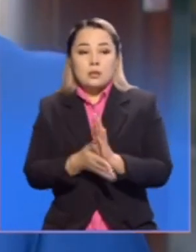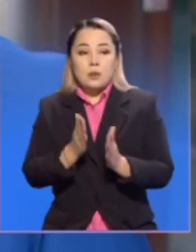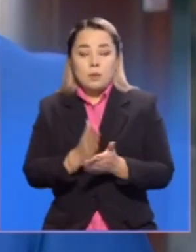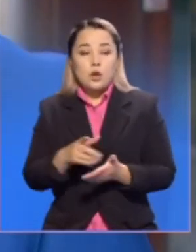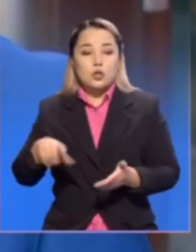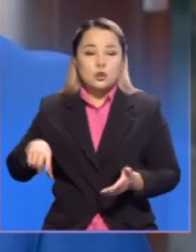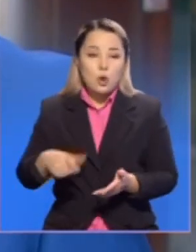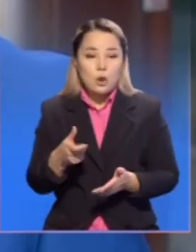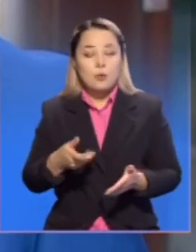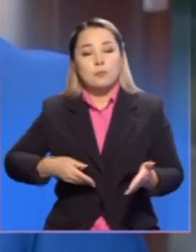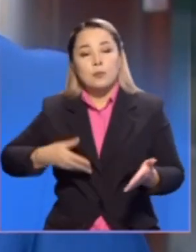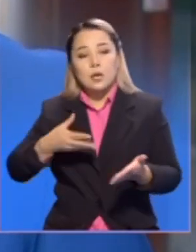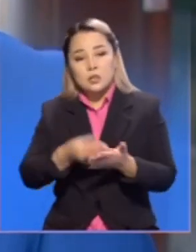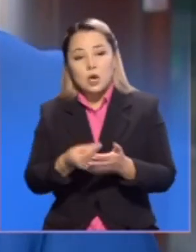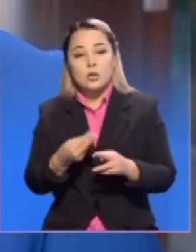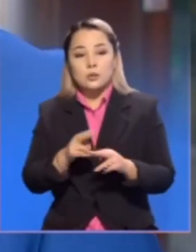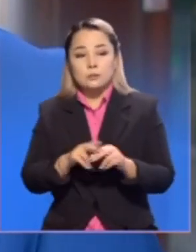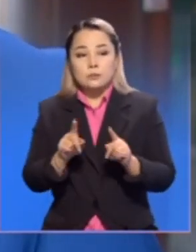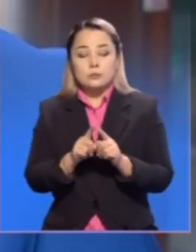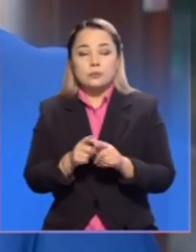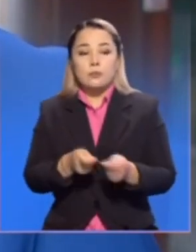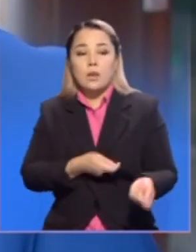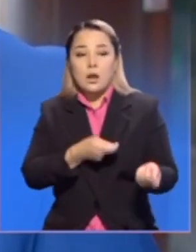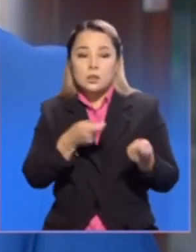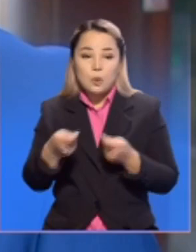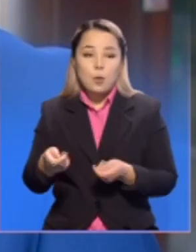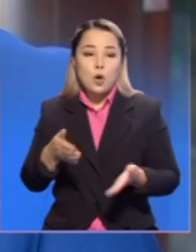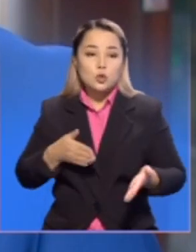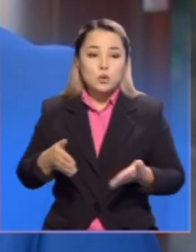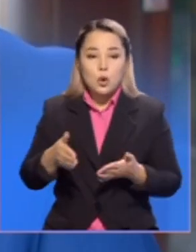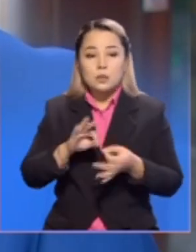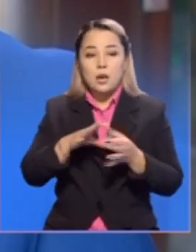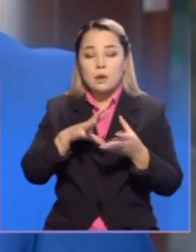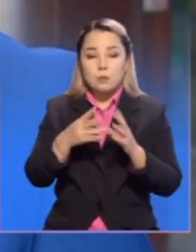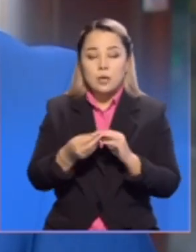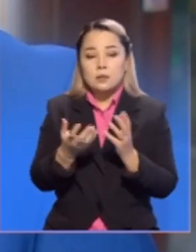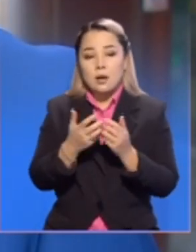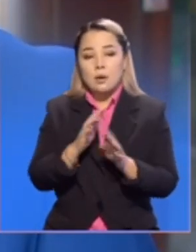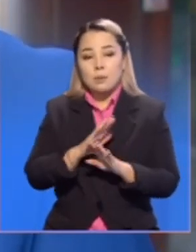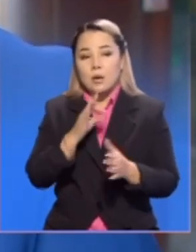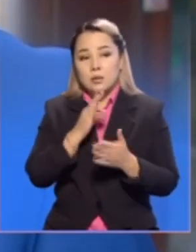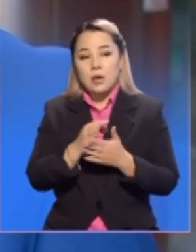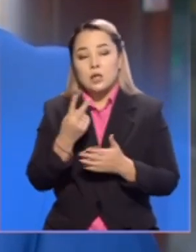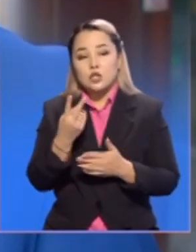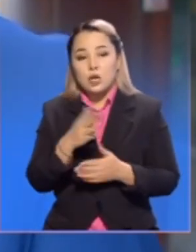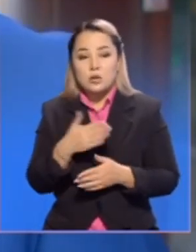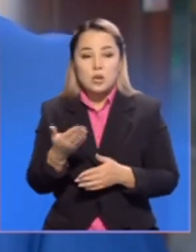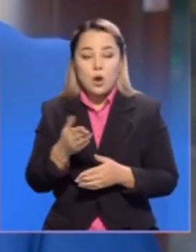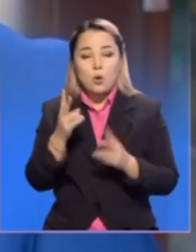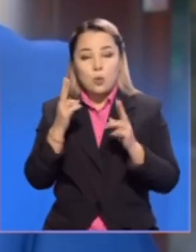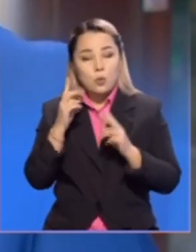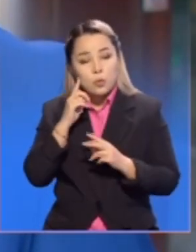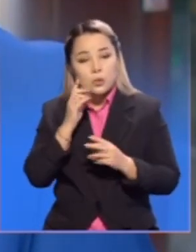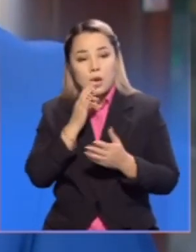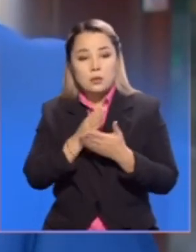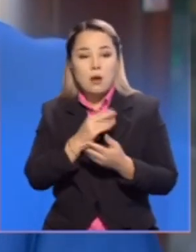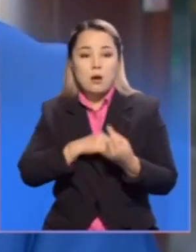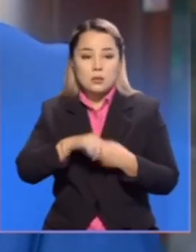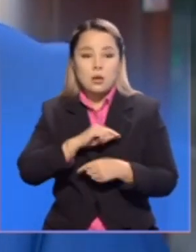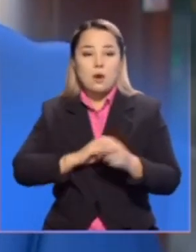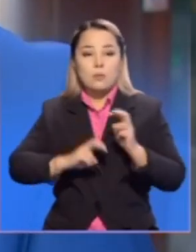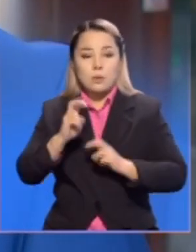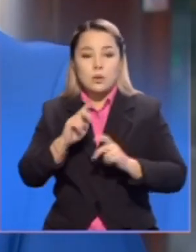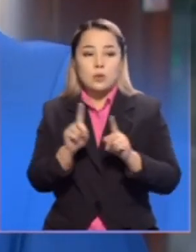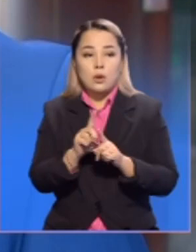Жаңағы биржаның өзінде тасымалдау жолдарын санамағанда. Сондықтан ол екі жақты да ойлау керек. Зауыттарда кәсіпкер ғой, мысалы. Мен